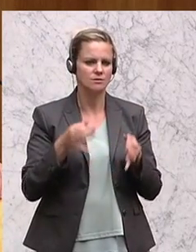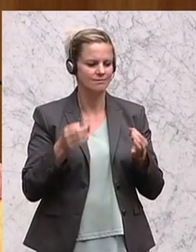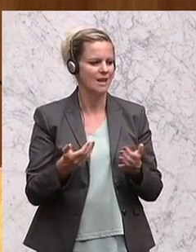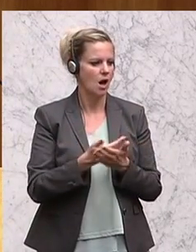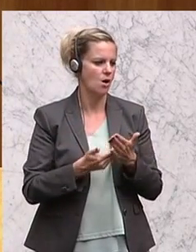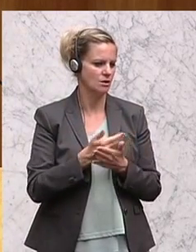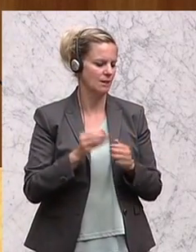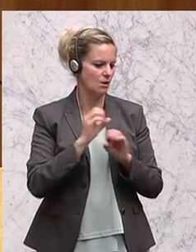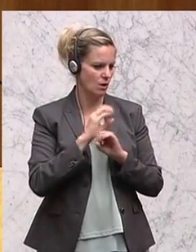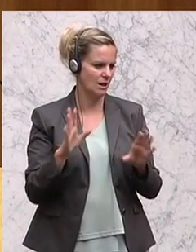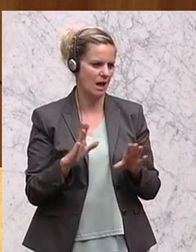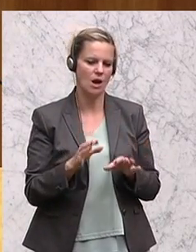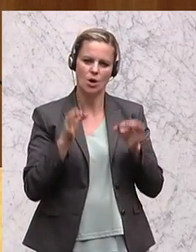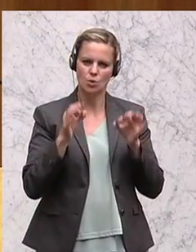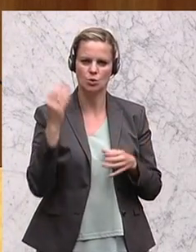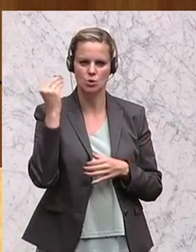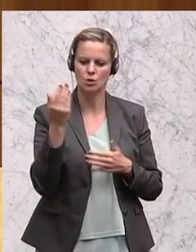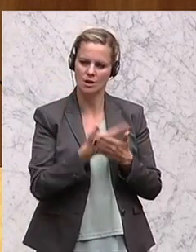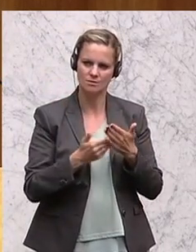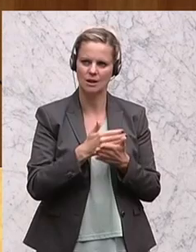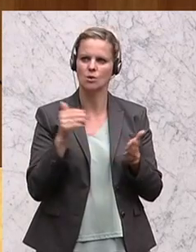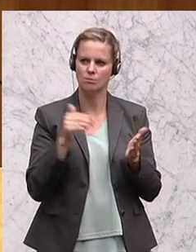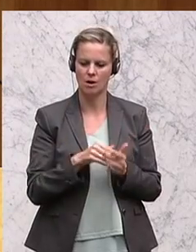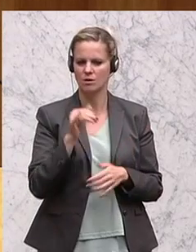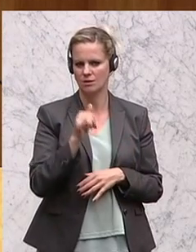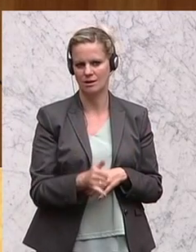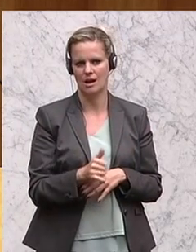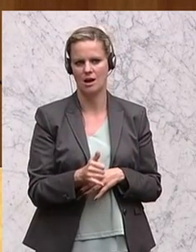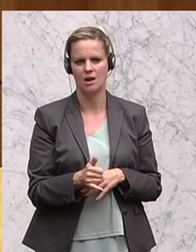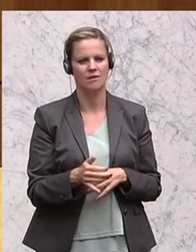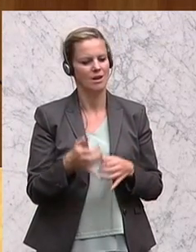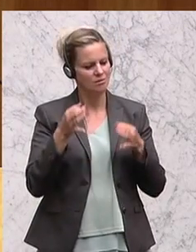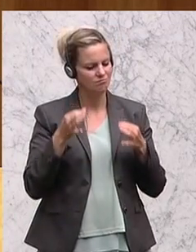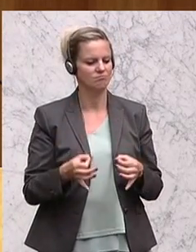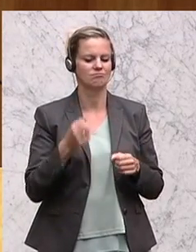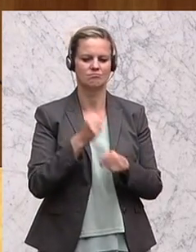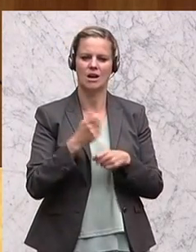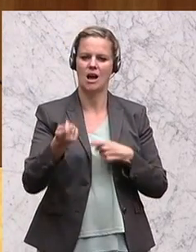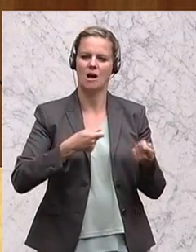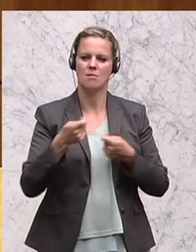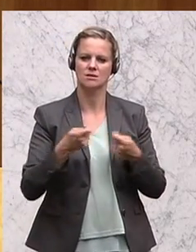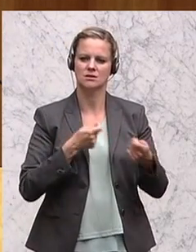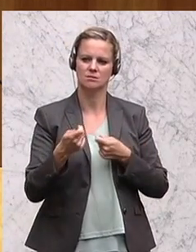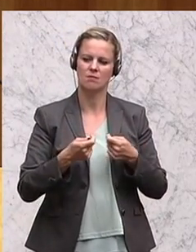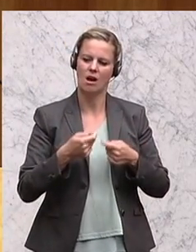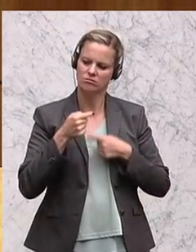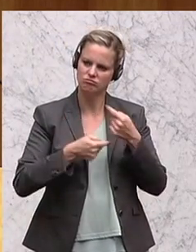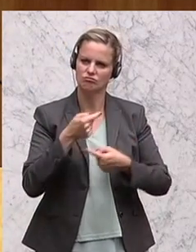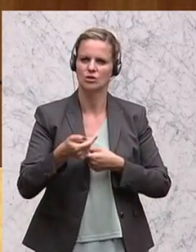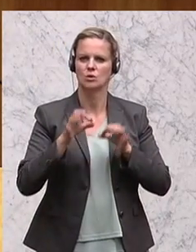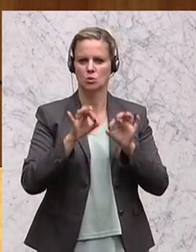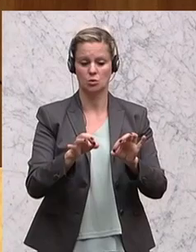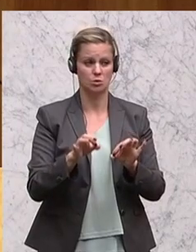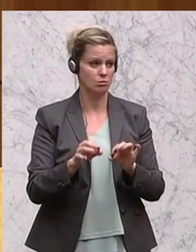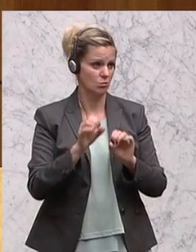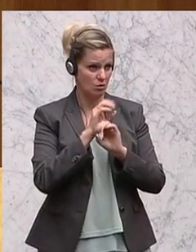braucht, dass man gute Schulausbildung braucht, um auch entsprechend am Arbeitsmarkt bestehen zu können und dass wir hier ein großes